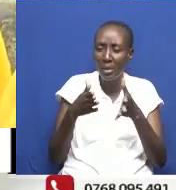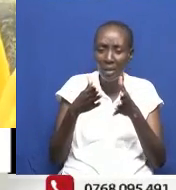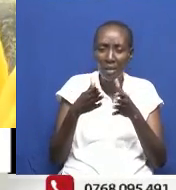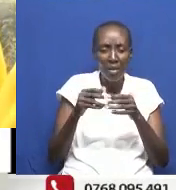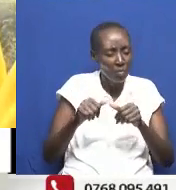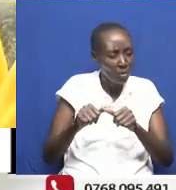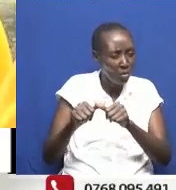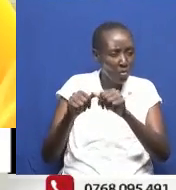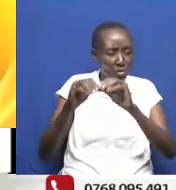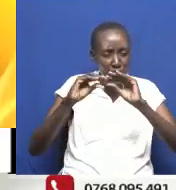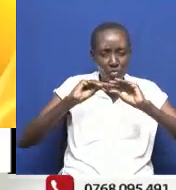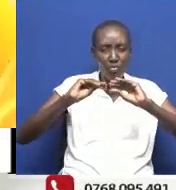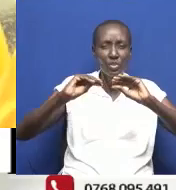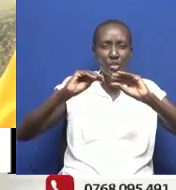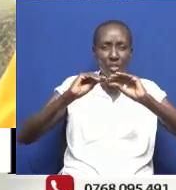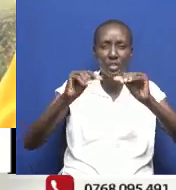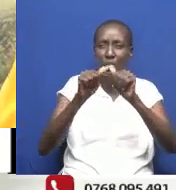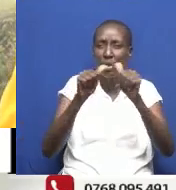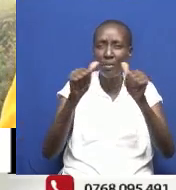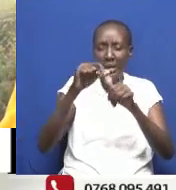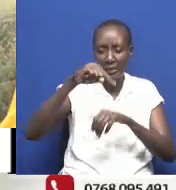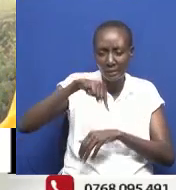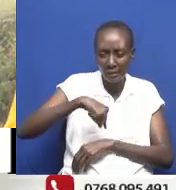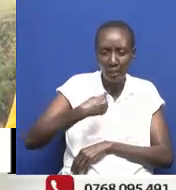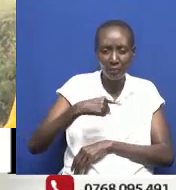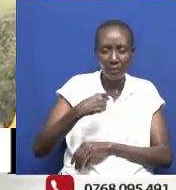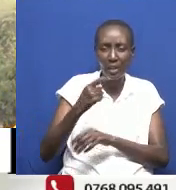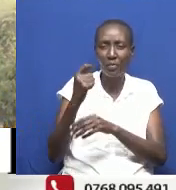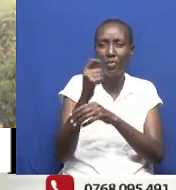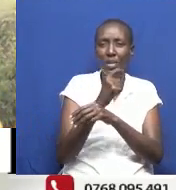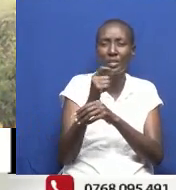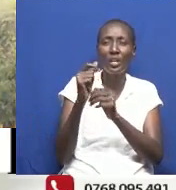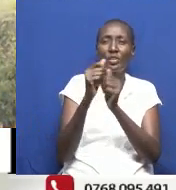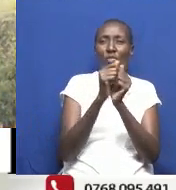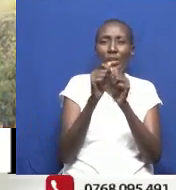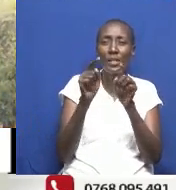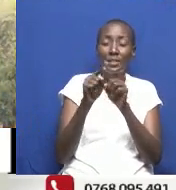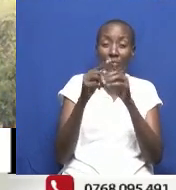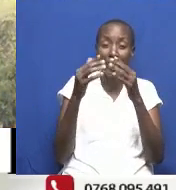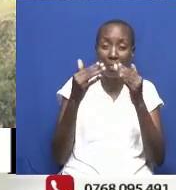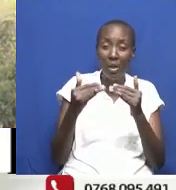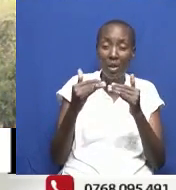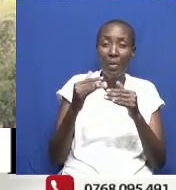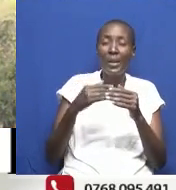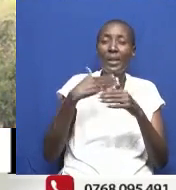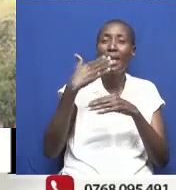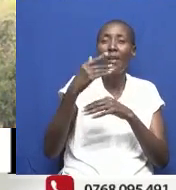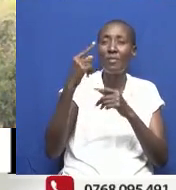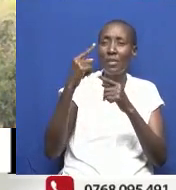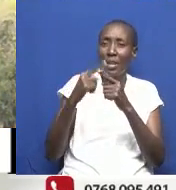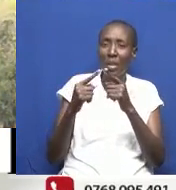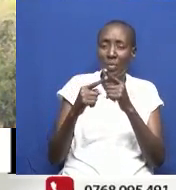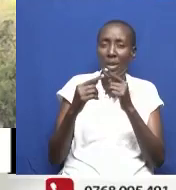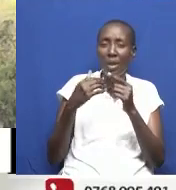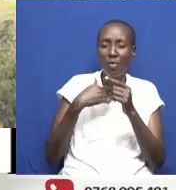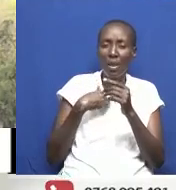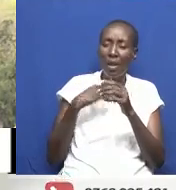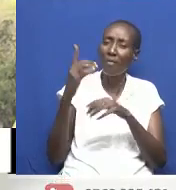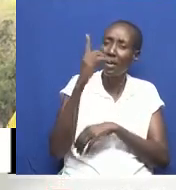nawafundisha vile vitu zinafazi kuwe. Mimi mwenyewe ndakuwa nikitrain nao vile sasa nafanya hivi, nataka ikuwe kila year tunaeka tournament.